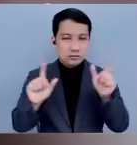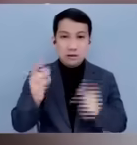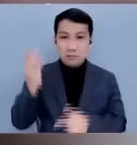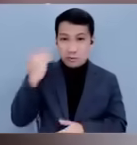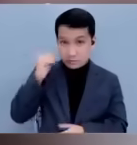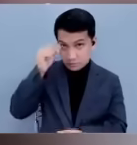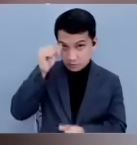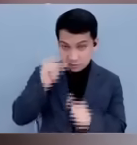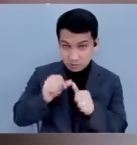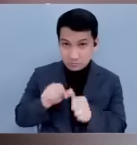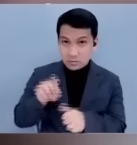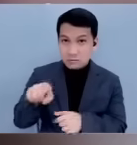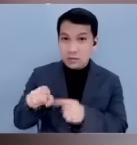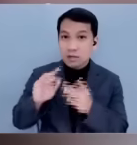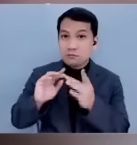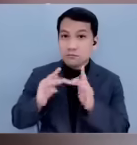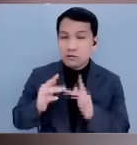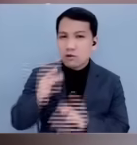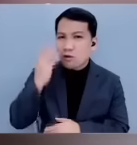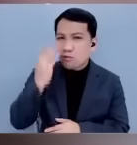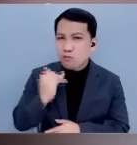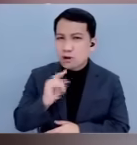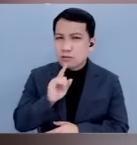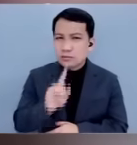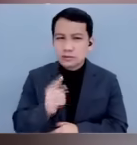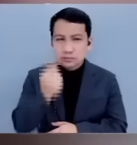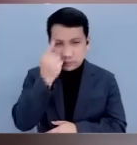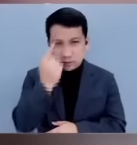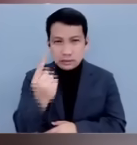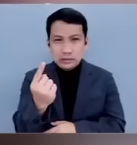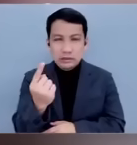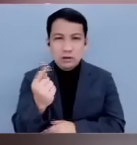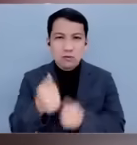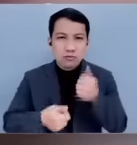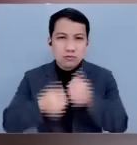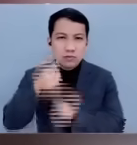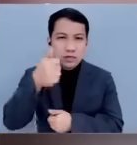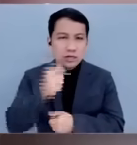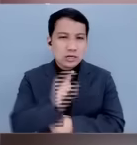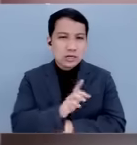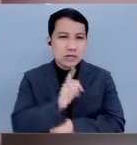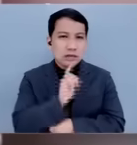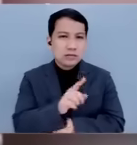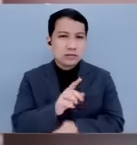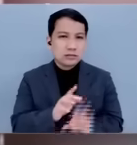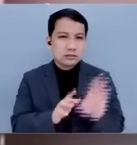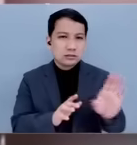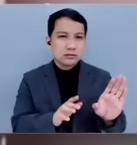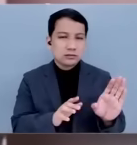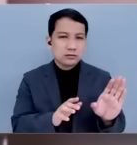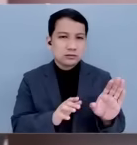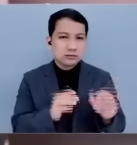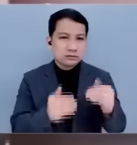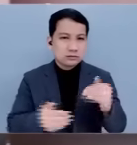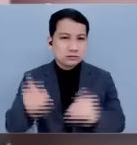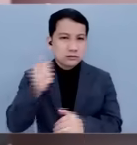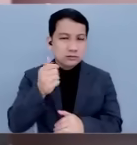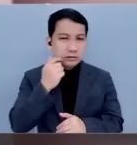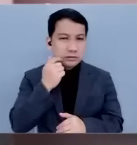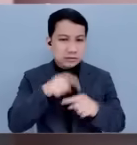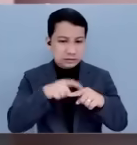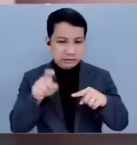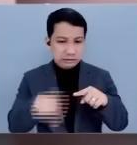pinunari ng netizens ang madalas na solo winner sa loto kahit na sabi ng mga eksperto, mas mataas pa ang tsansang tamaan ng